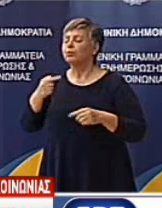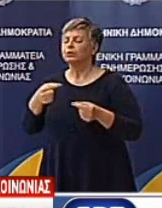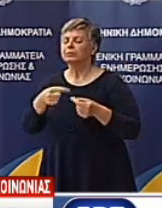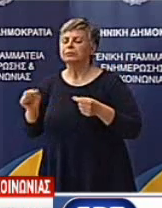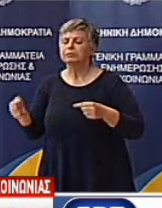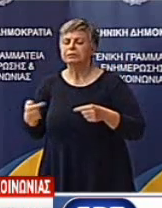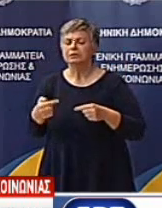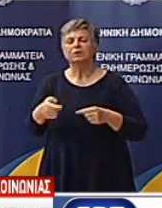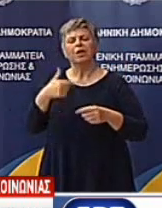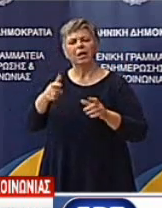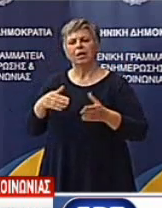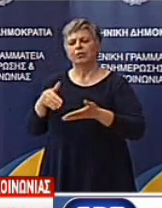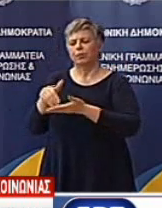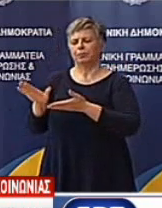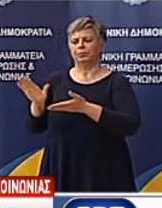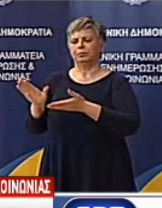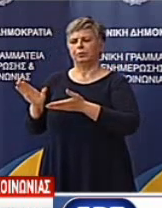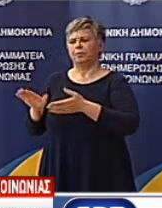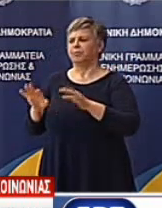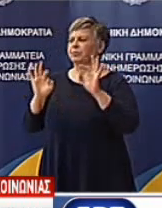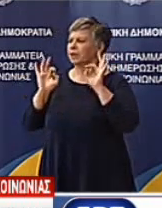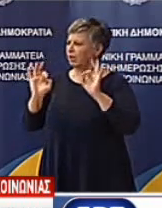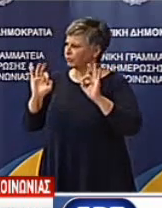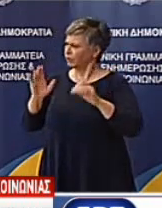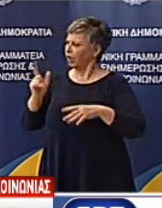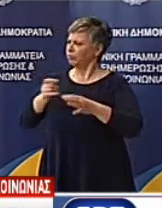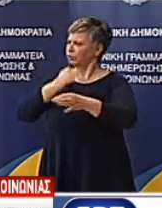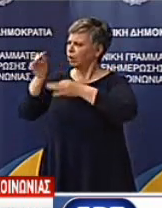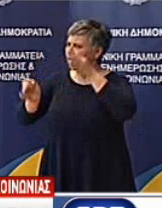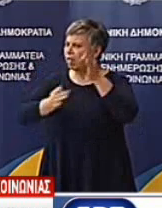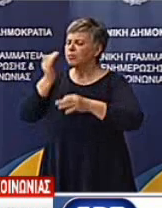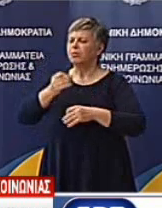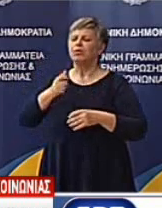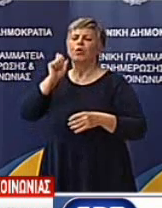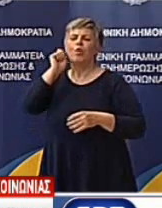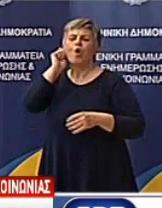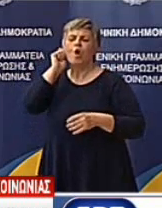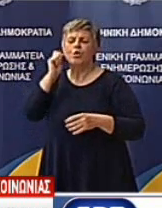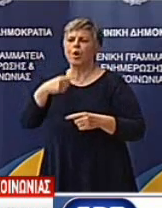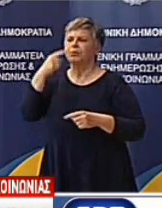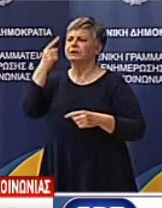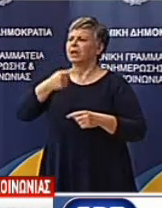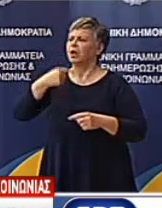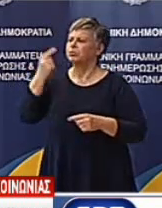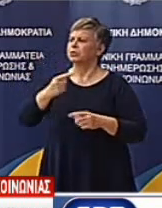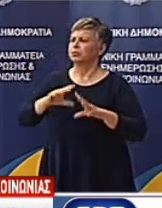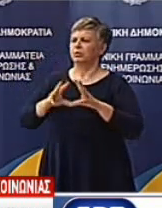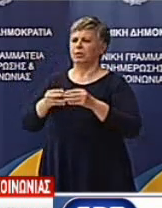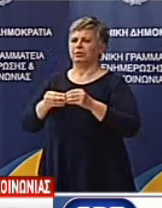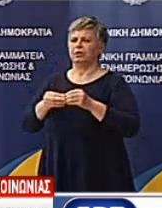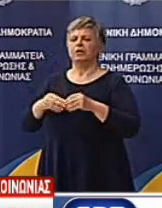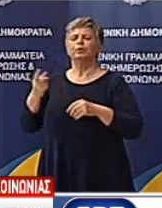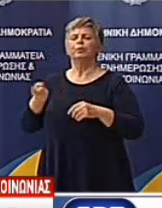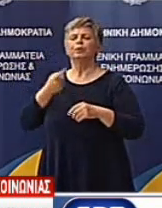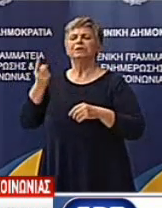τα στοιχεία. Και βεβαίως έχουμε δει και συγκεκριμένα ονόματα και συγκεκριμένα πρόσωπα, κυρίως από ένα χώρο ακροδεξιό